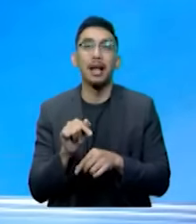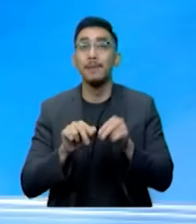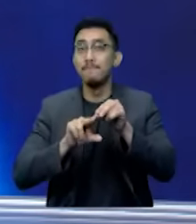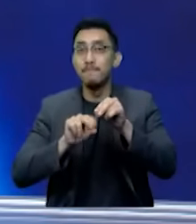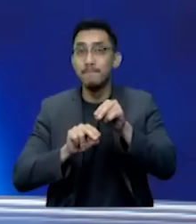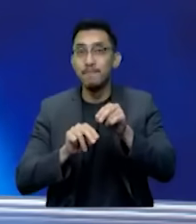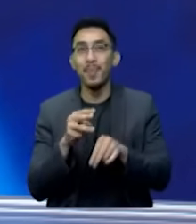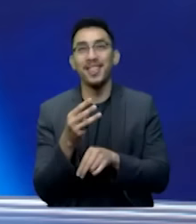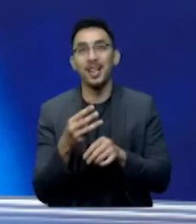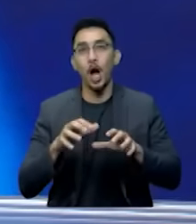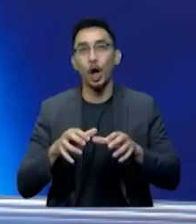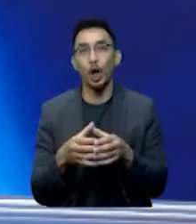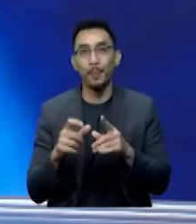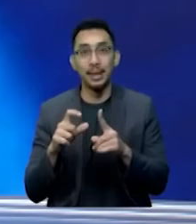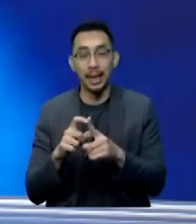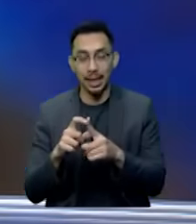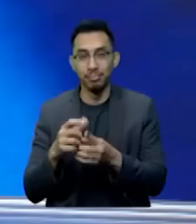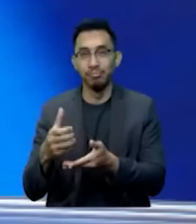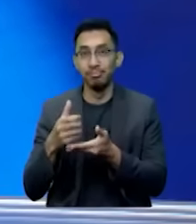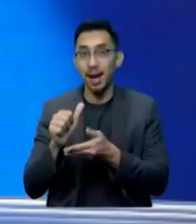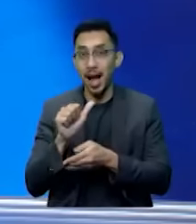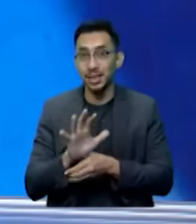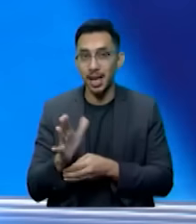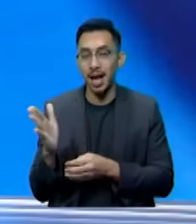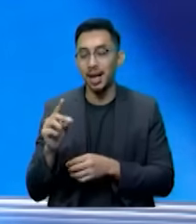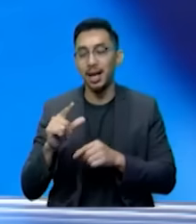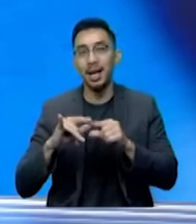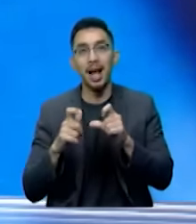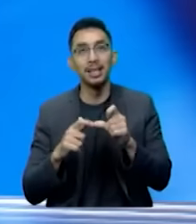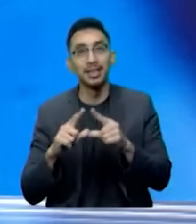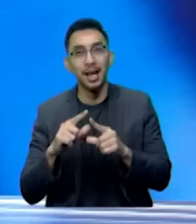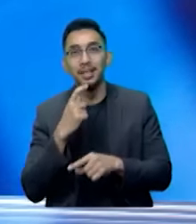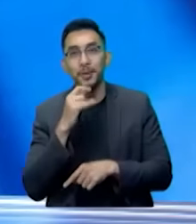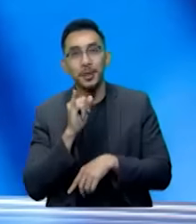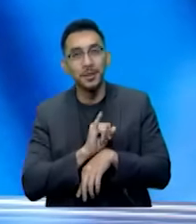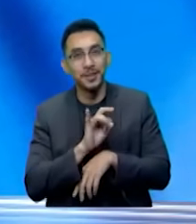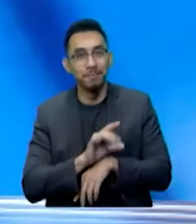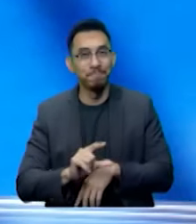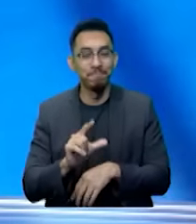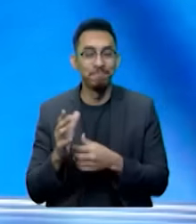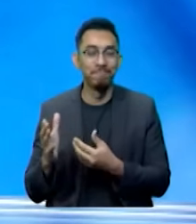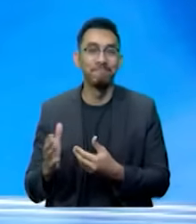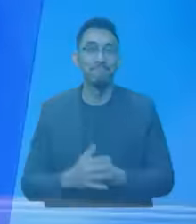3 klasemen grup D Piala Asia. Saya Reza Nadia, inilah Seputaran News Siang selengkapnya.